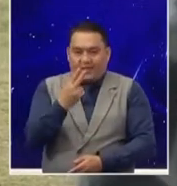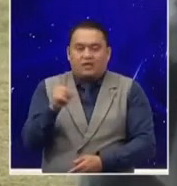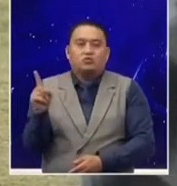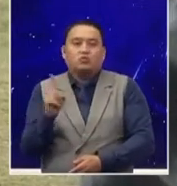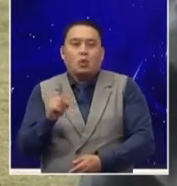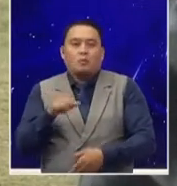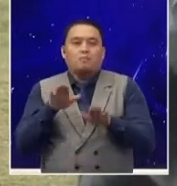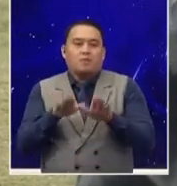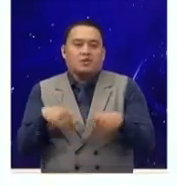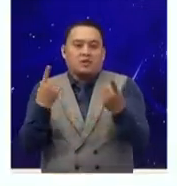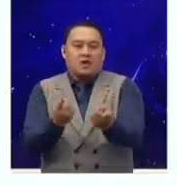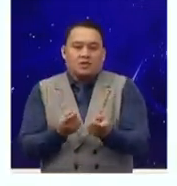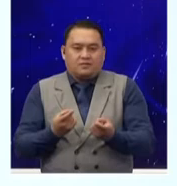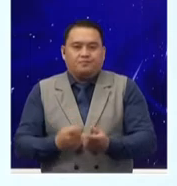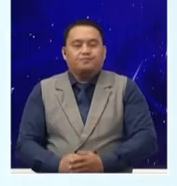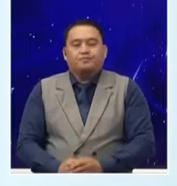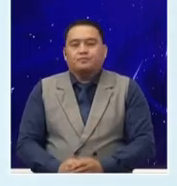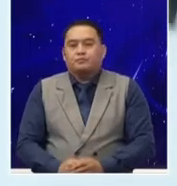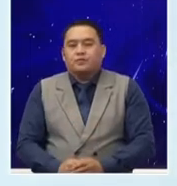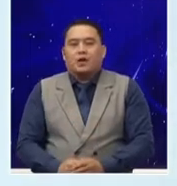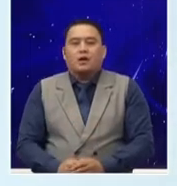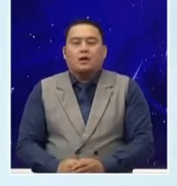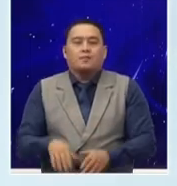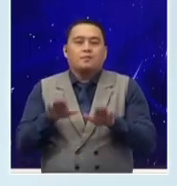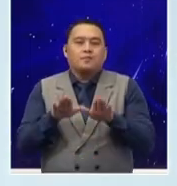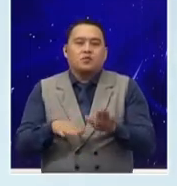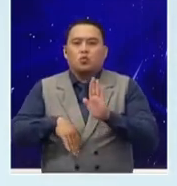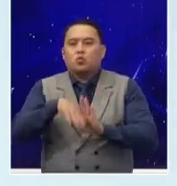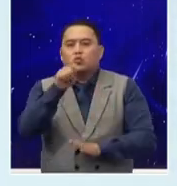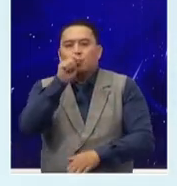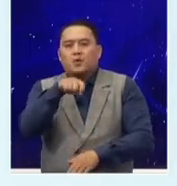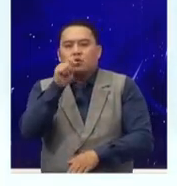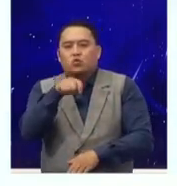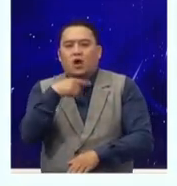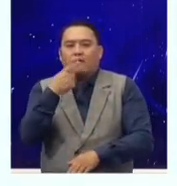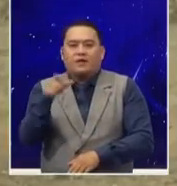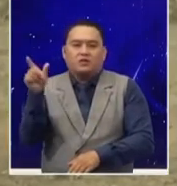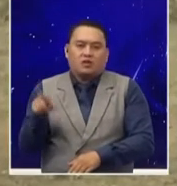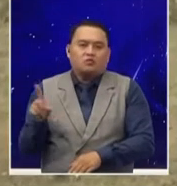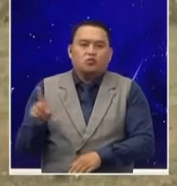убедились, что это место привлекательно. О преимуществах данного места говорят и лучшие беркучи ЖТСУ. Сюда они